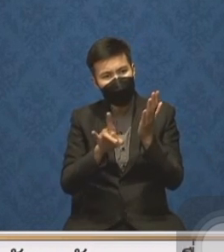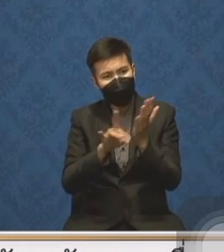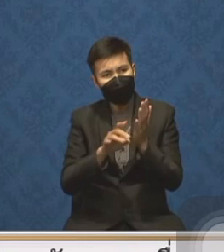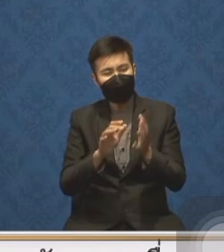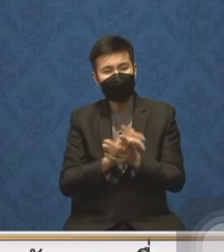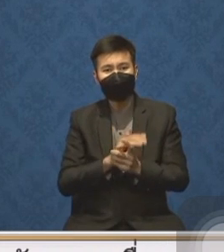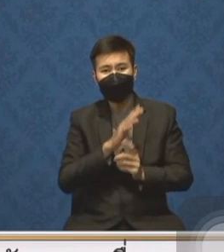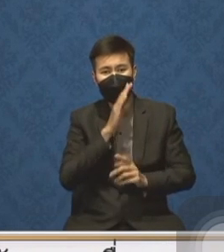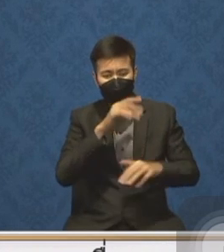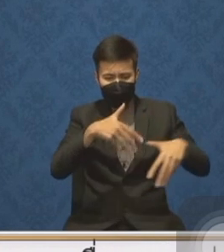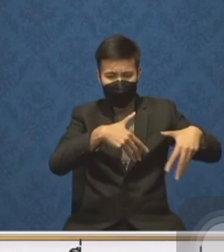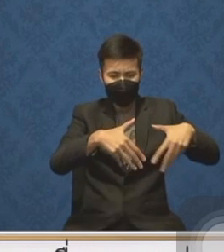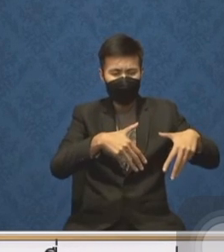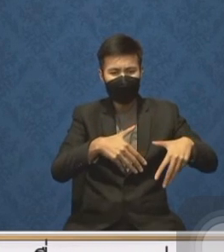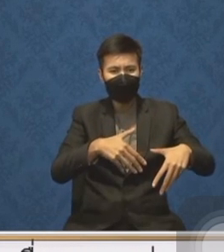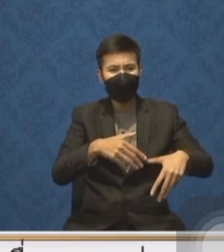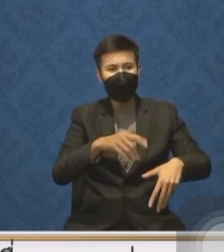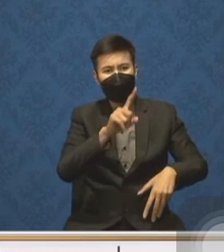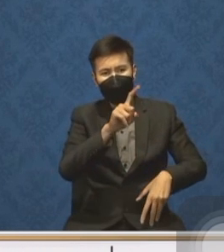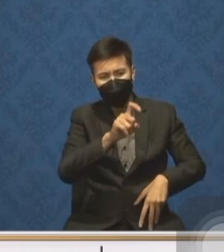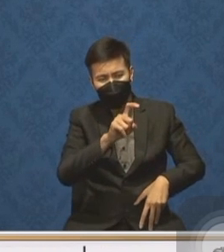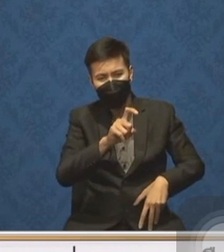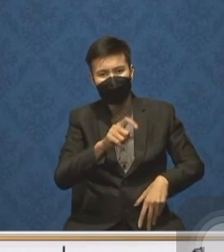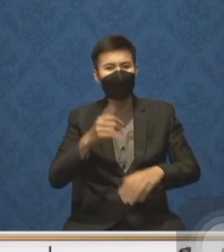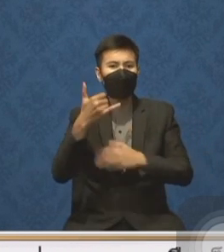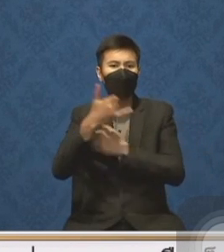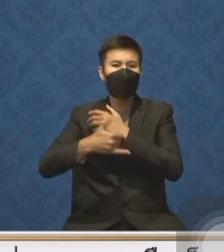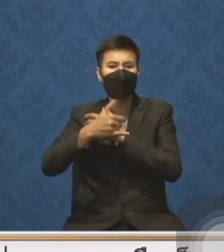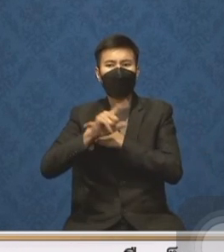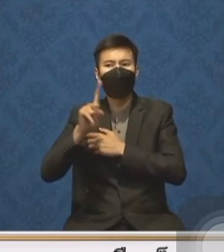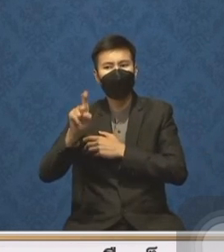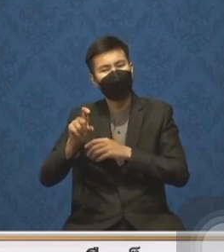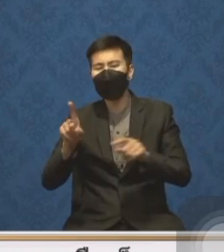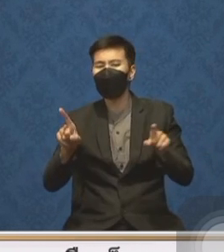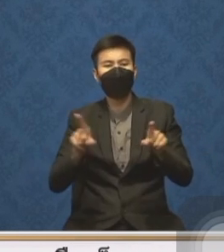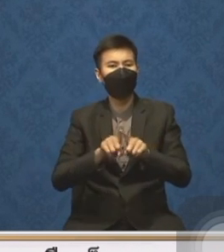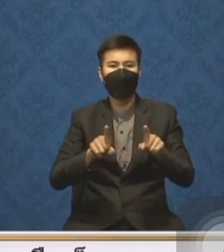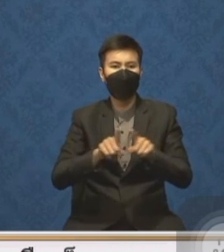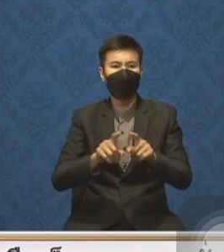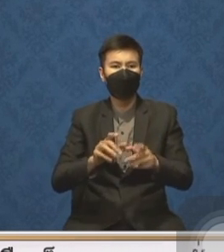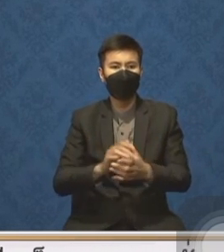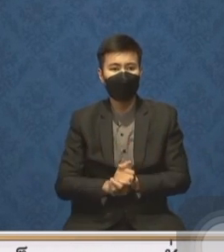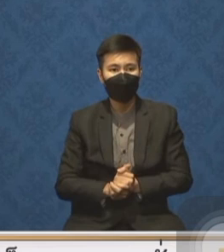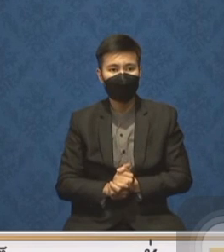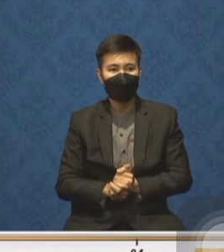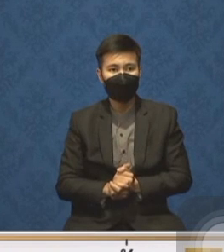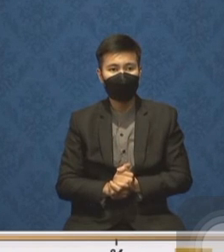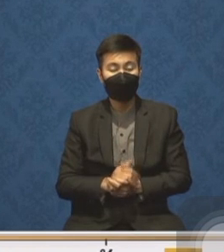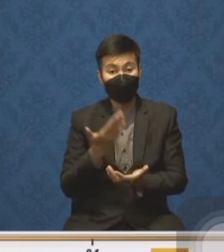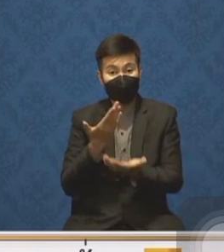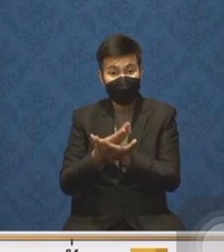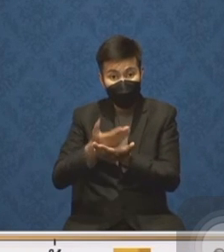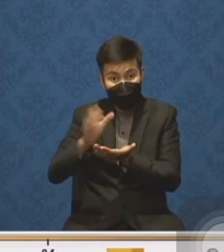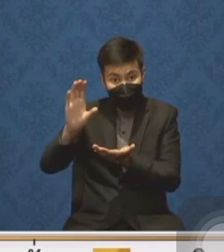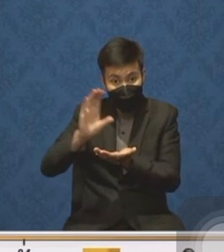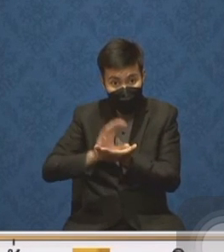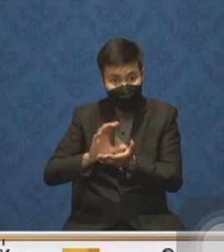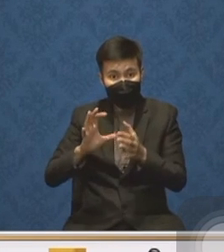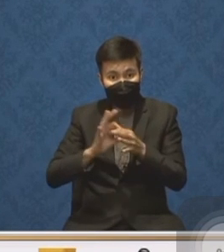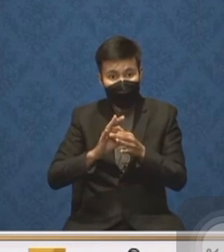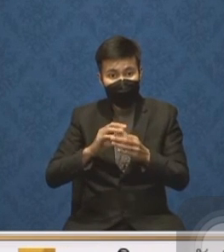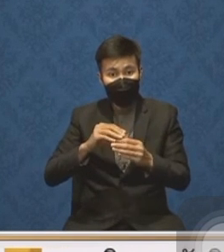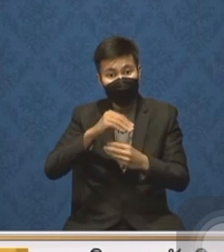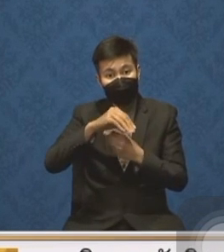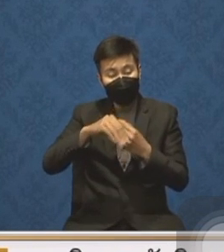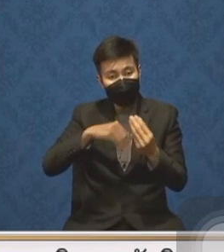และผมเห็นการใช้งบประมาณไม่ว่าจะเป็นการใช้งบประมาณในการกระตุ้นเศรษฐกิจหรือว่าการใ